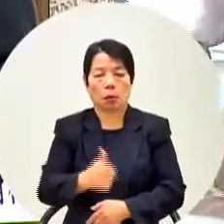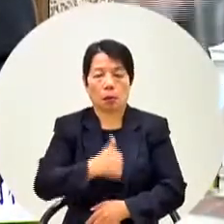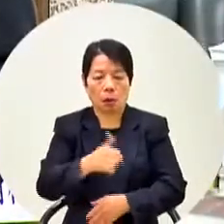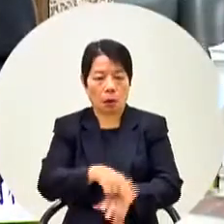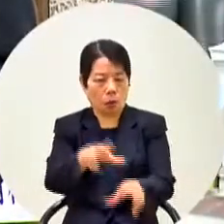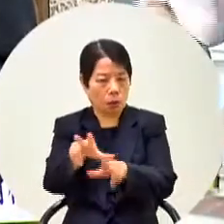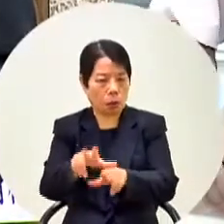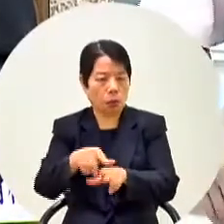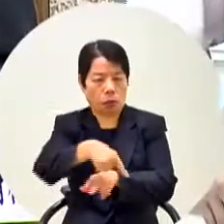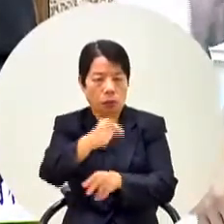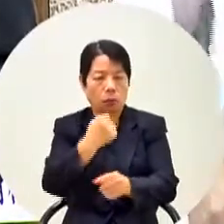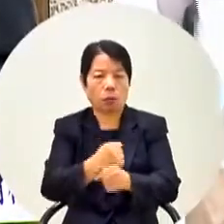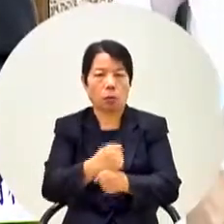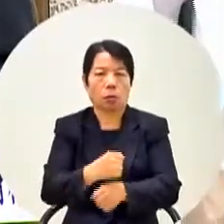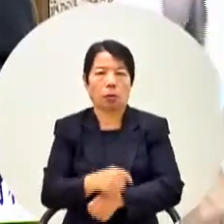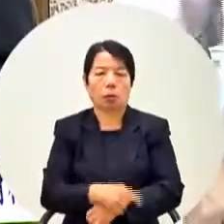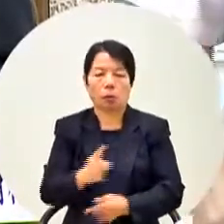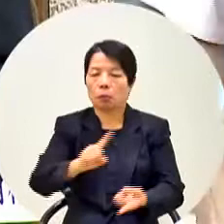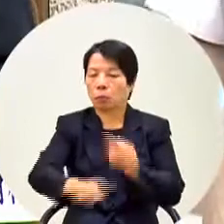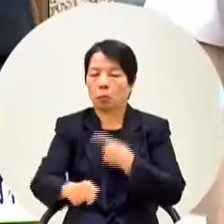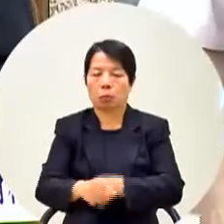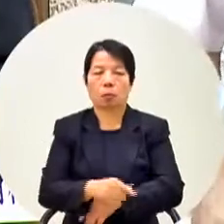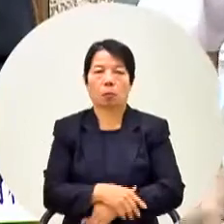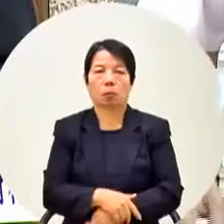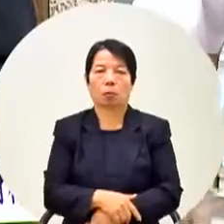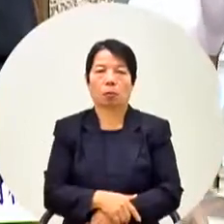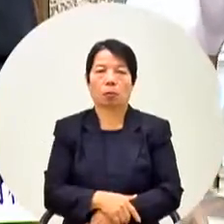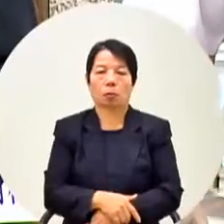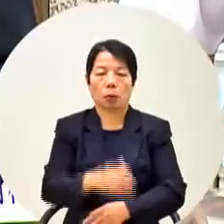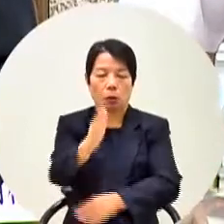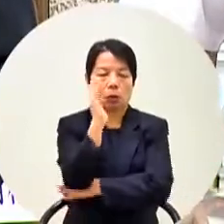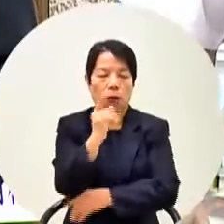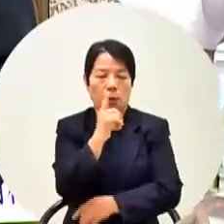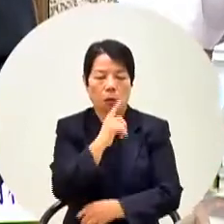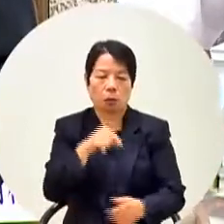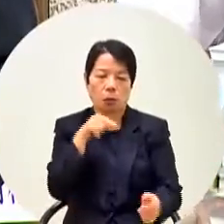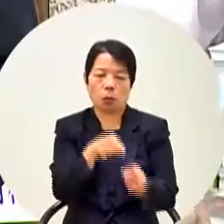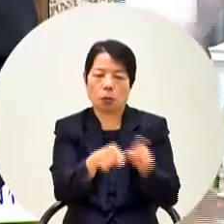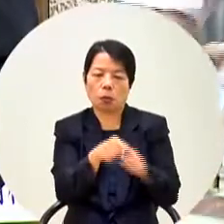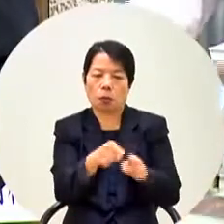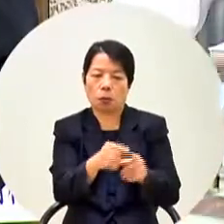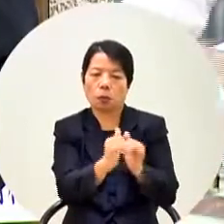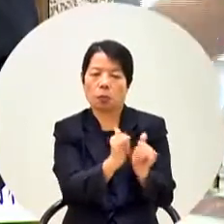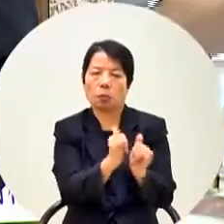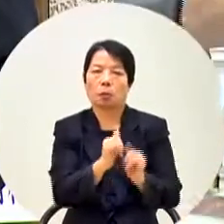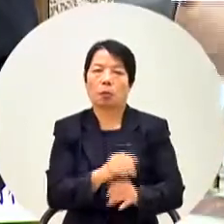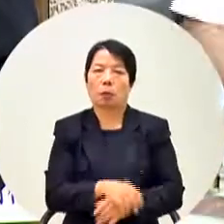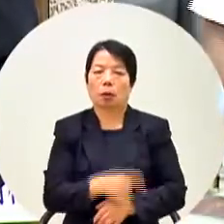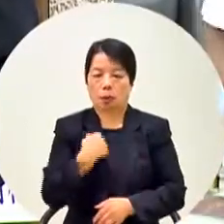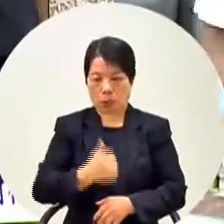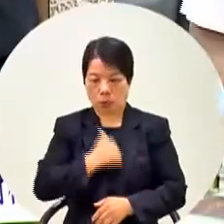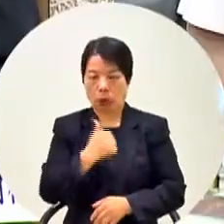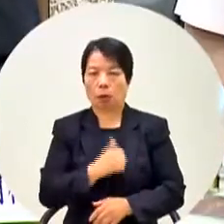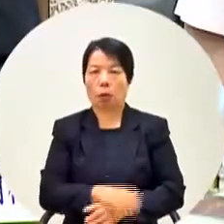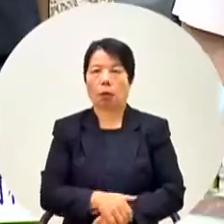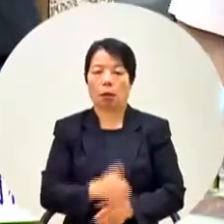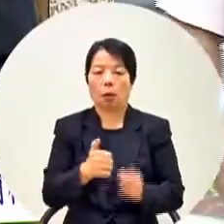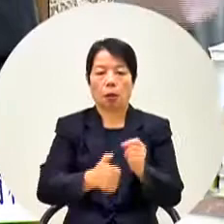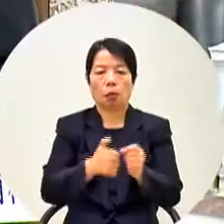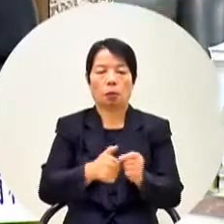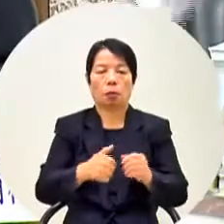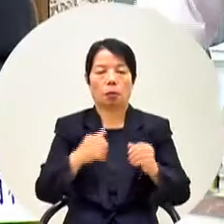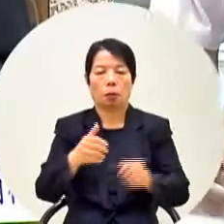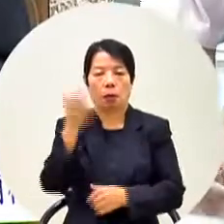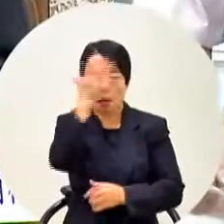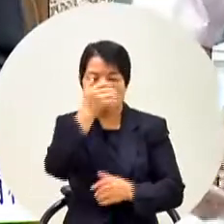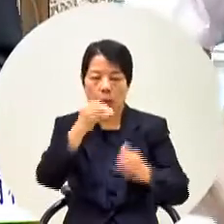买，世间无迄回事啦。吼、哦，安尼政府就咧欺负百姓啊啦。吼、哦，讲实在，迄50年的老厝伫啊啦，